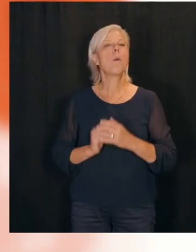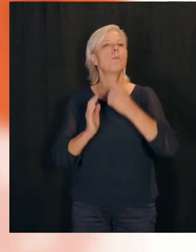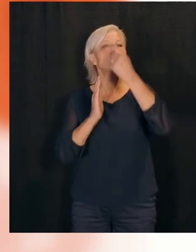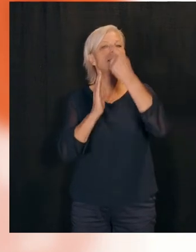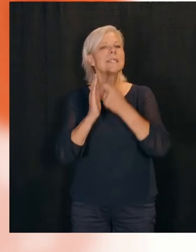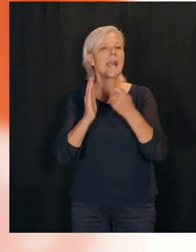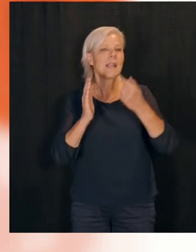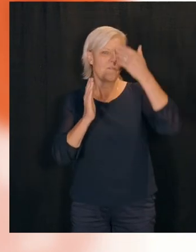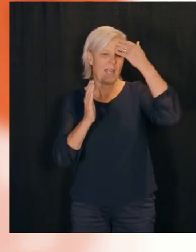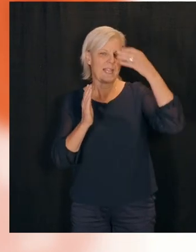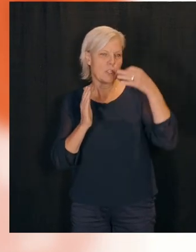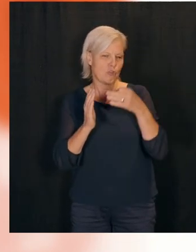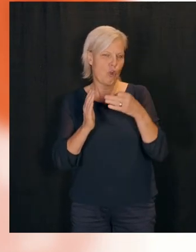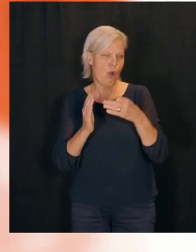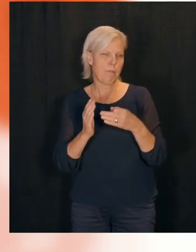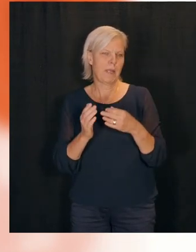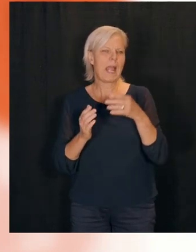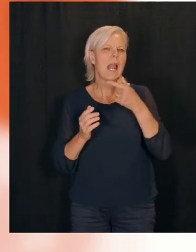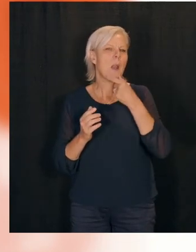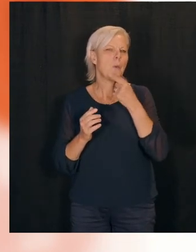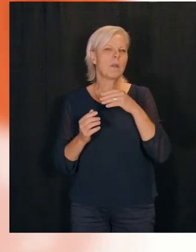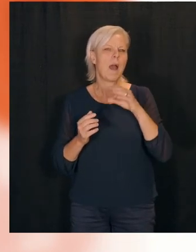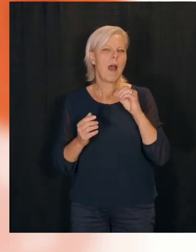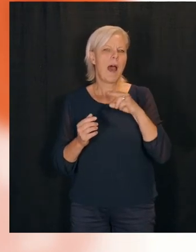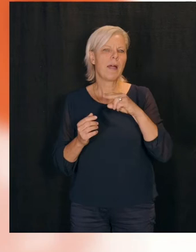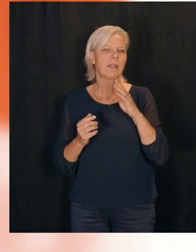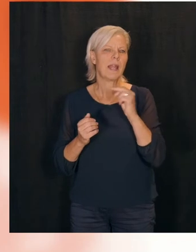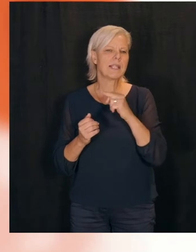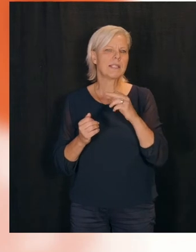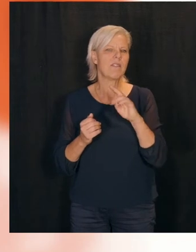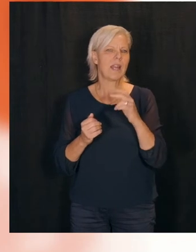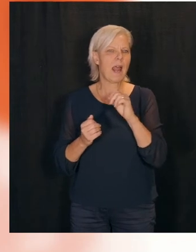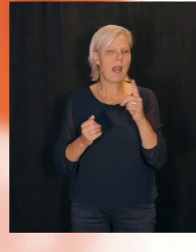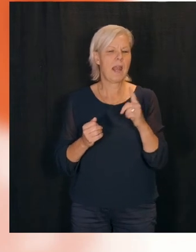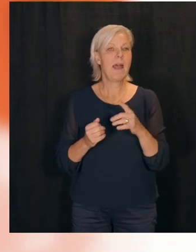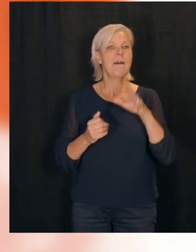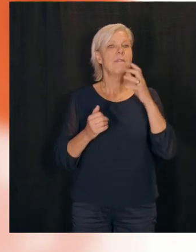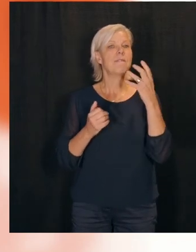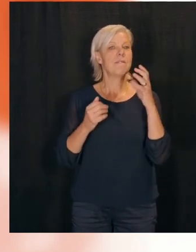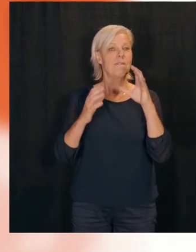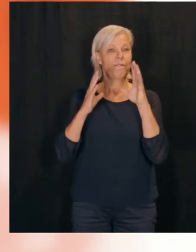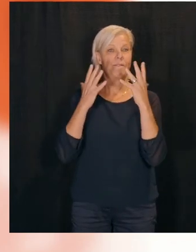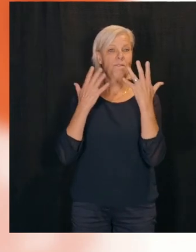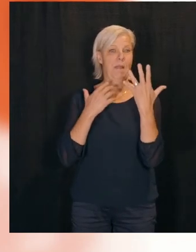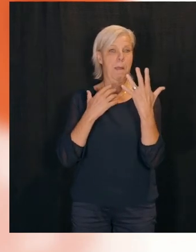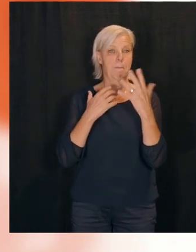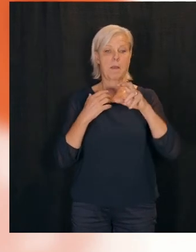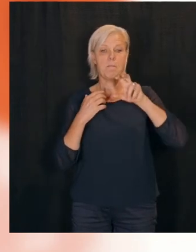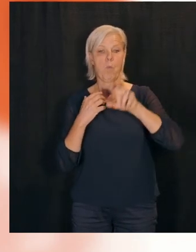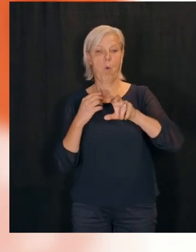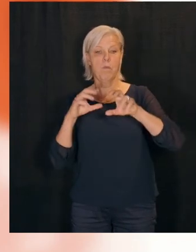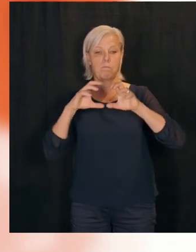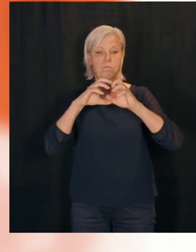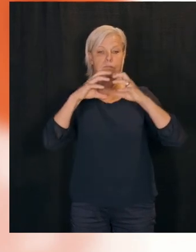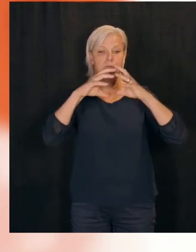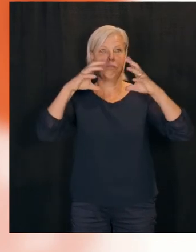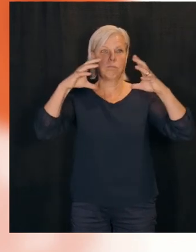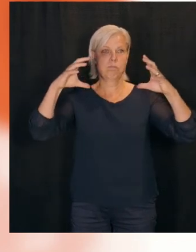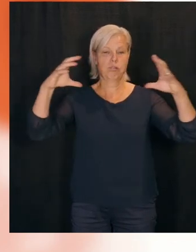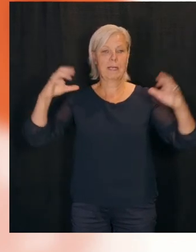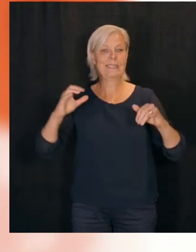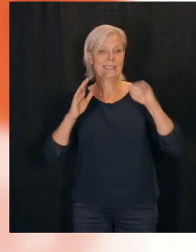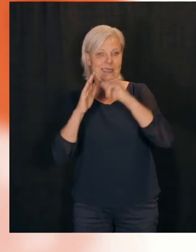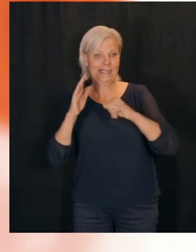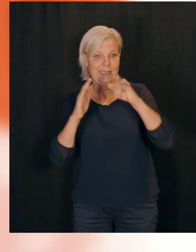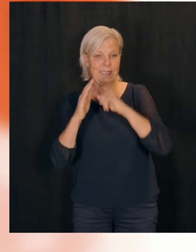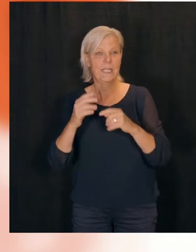designvetenskaper i Lund. Anders Varell heter han. Det är en figur med fem ringar staplade på varandra. I den innersta så står